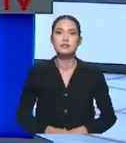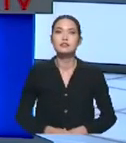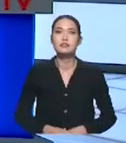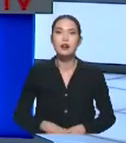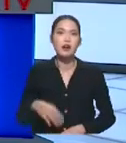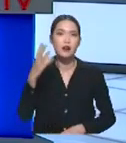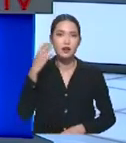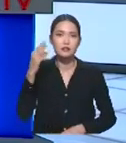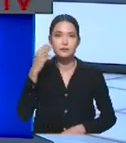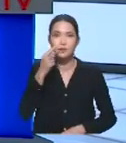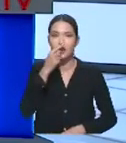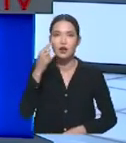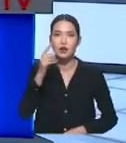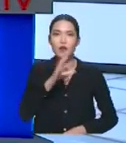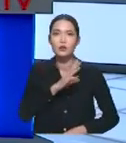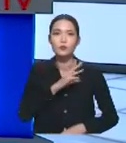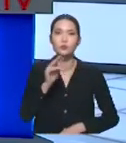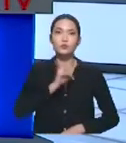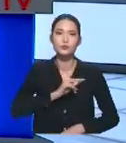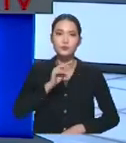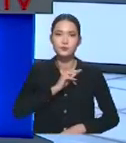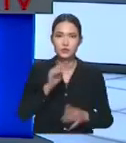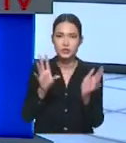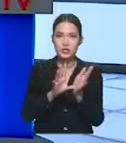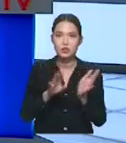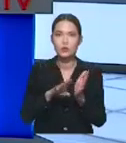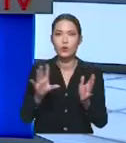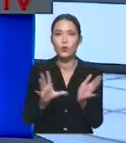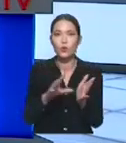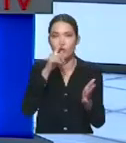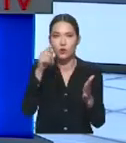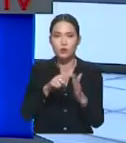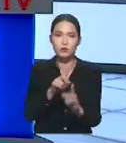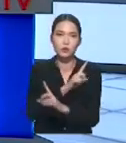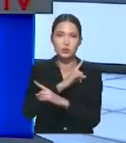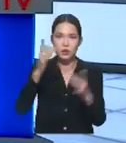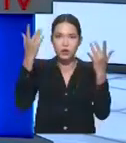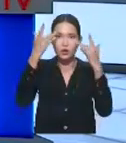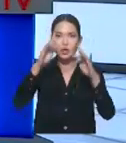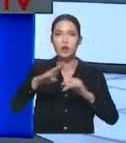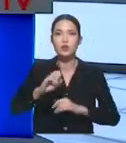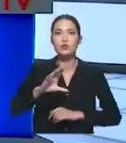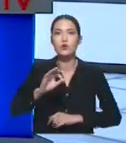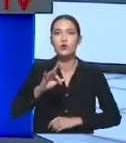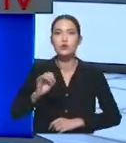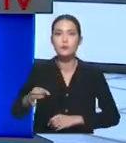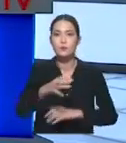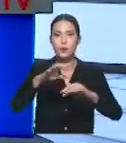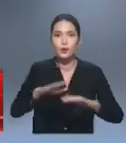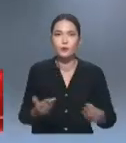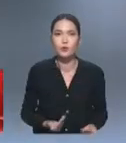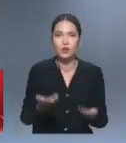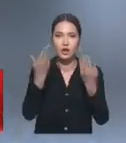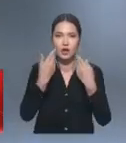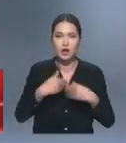Ал Алматыда бағана басында жұмыс істеп жатқан электрик тоққа түсіп мерт болды. Оқиға Түрксіб ауданында болған. Тұрғындар денесі